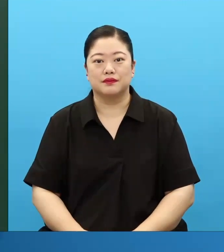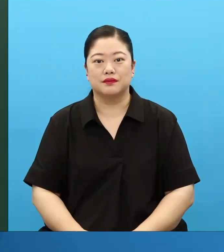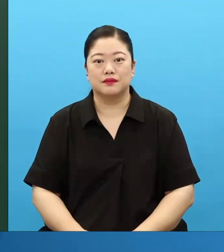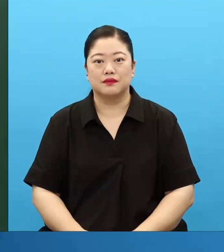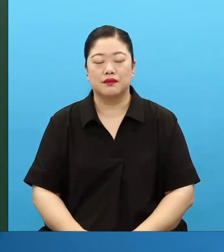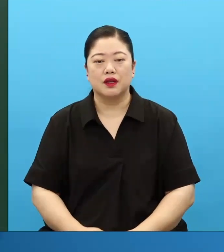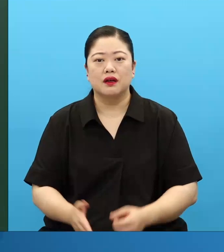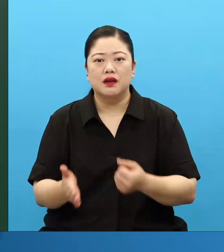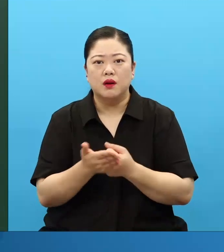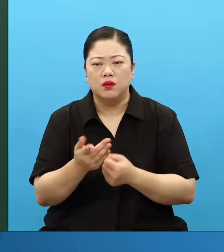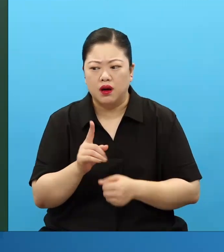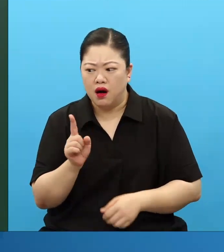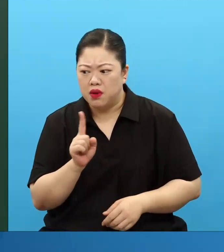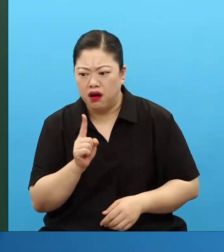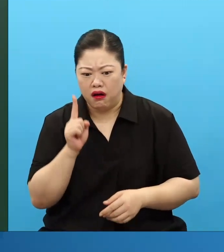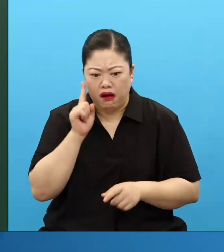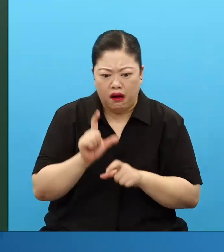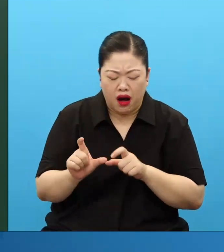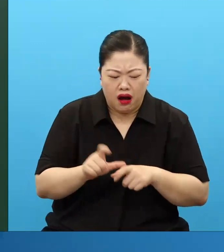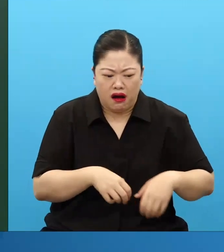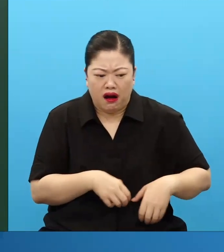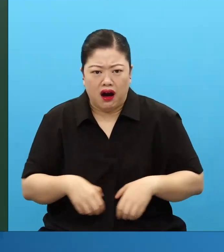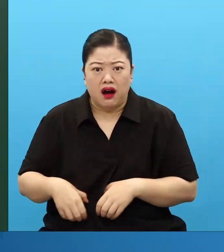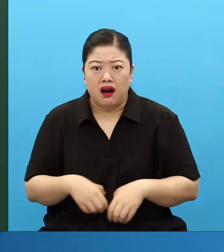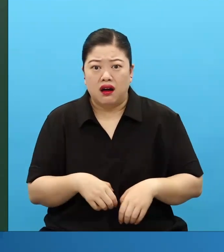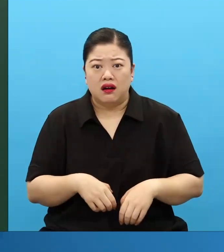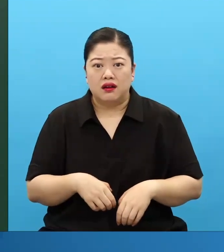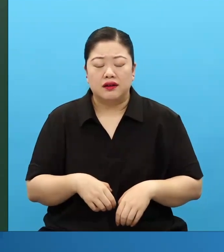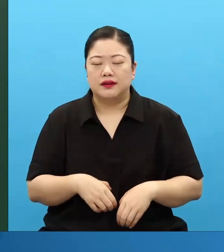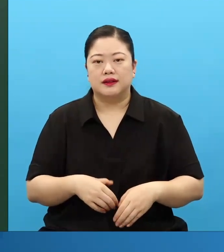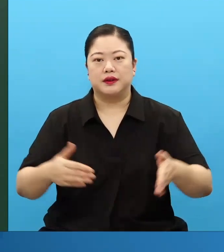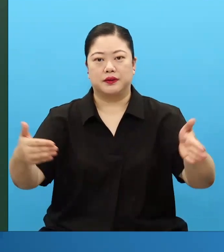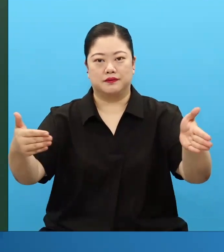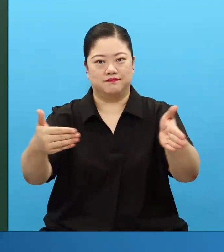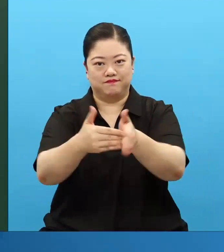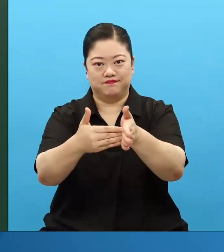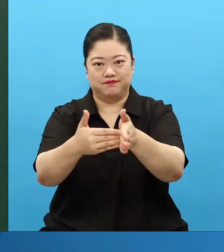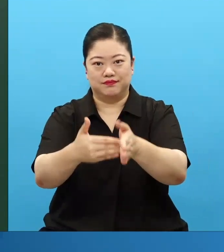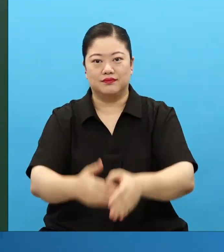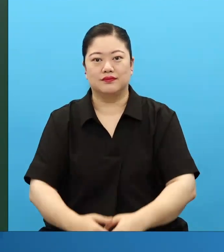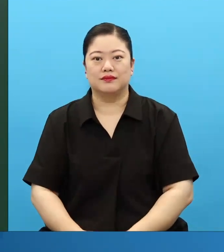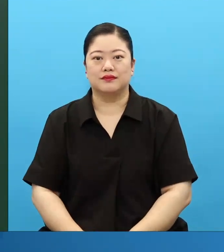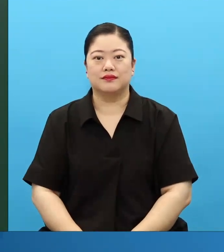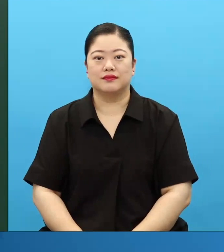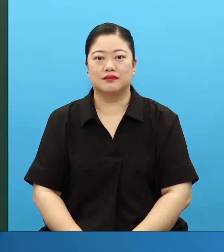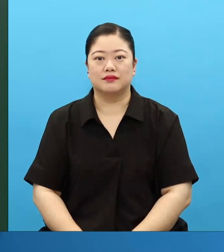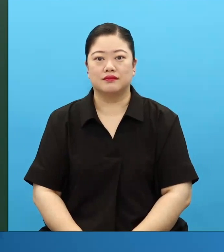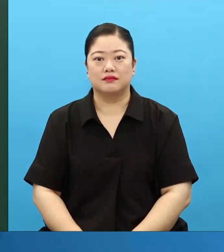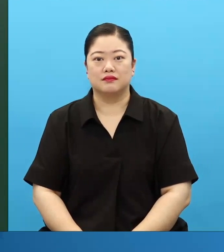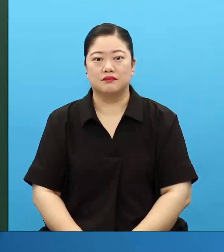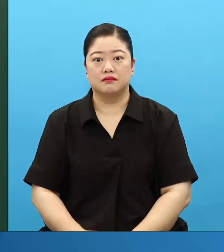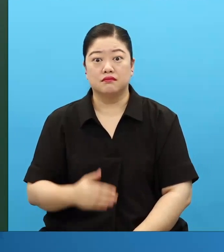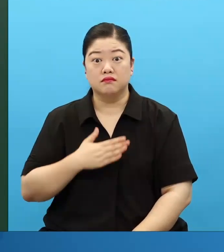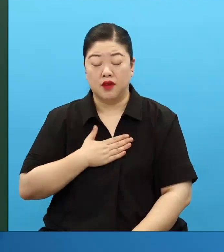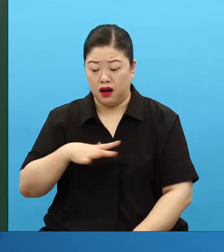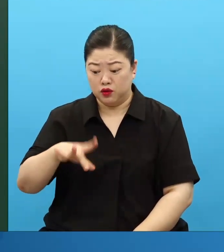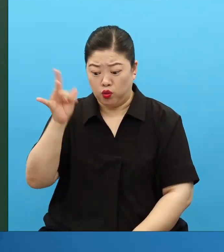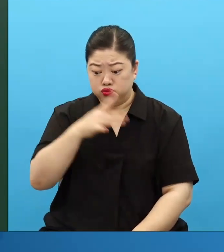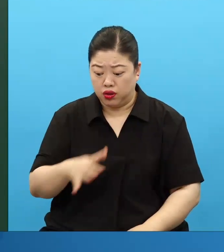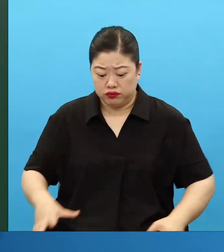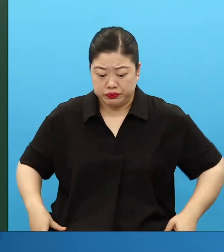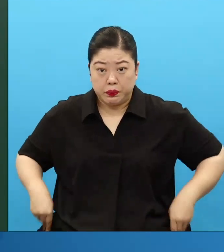revealed. 18절에 보니까 그렇게도 안 돼도 내 주위에 하나님의 역사에 나타나시. And in verse 18, in my surroundings where nothing was working, God begins to